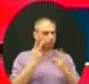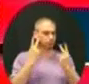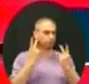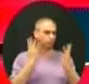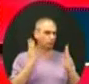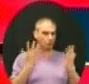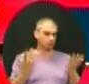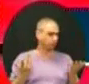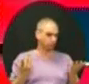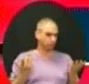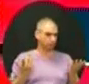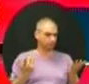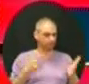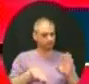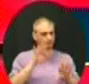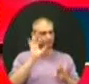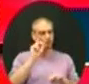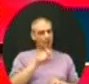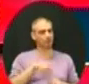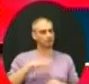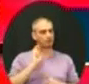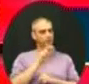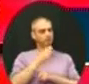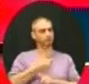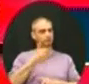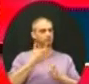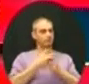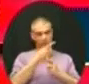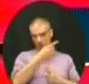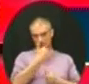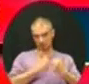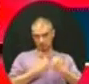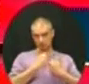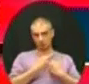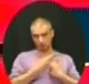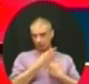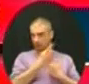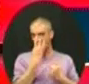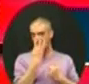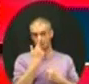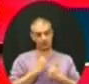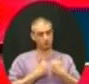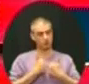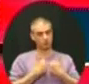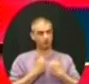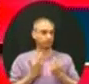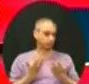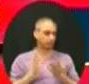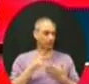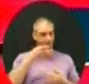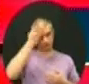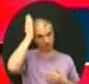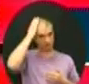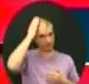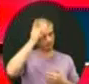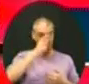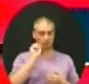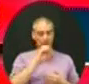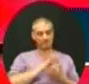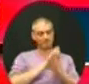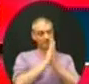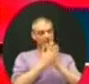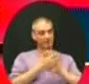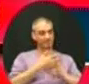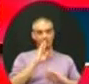שמשמעותיים בהיבחרות של אדם לרשות מפלגה. כן. אתה מתמודד בין השאר, אתם 4 מתמודדים, בין השאר נפתלי בנט שבא והפך